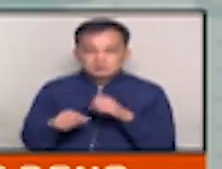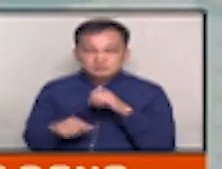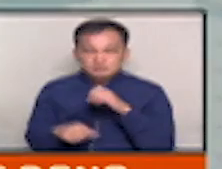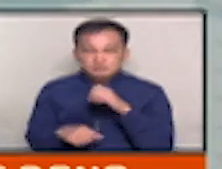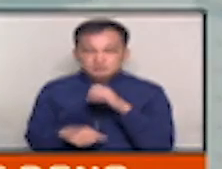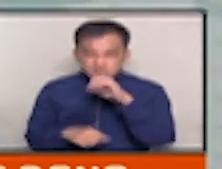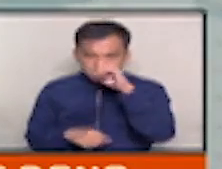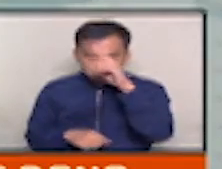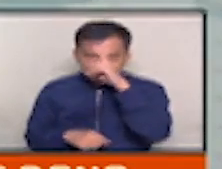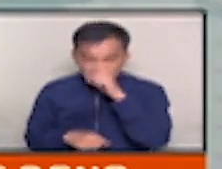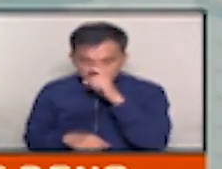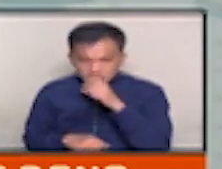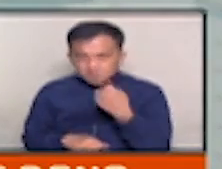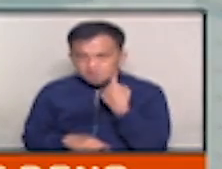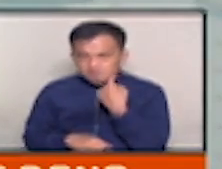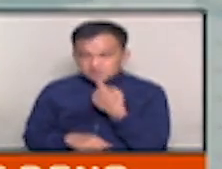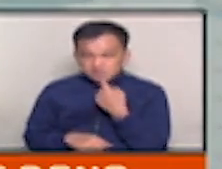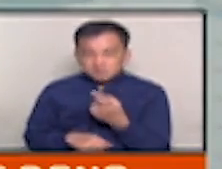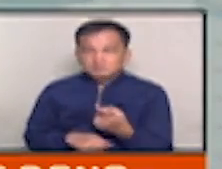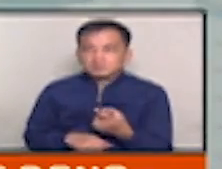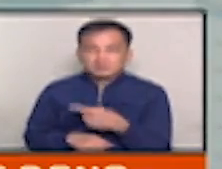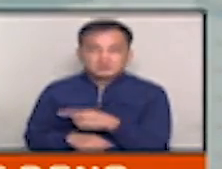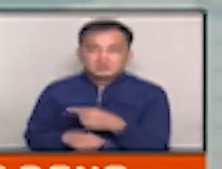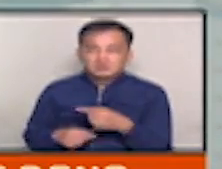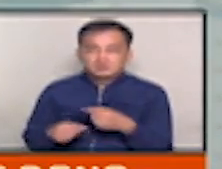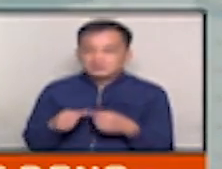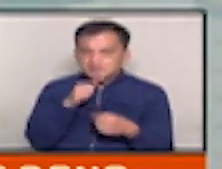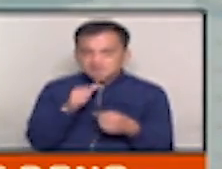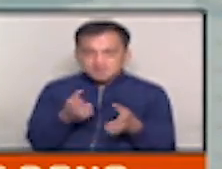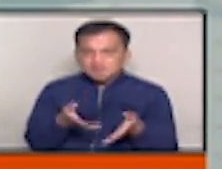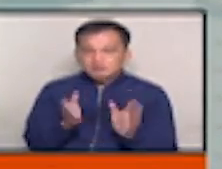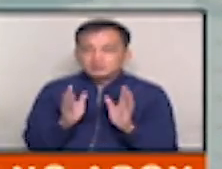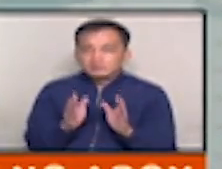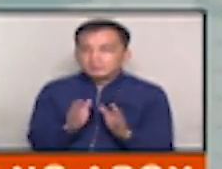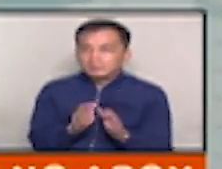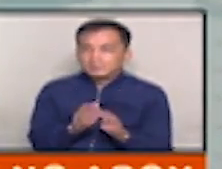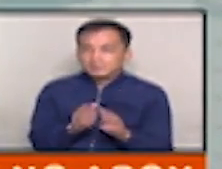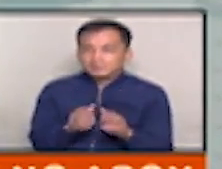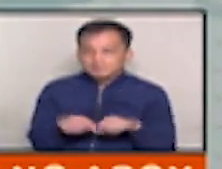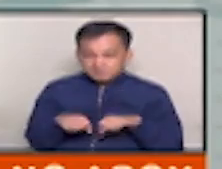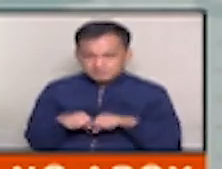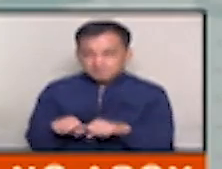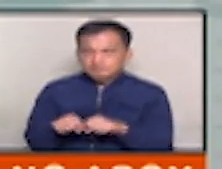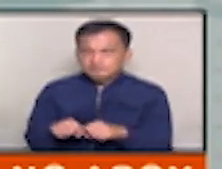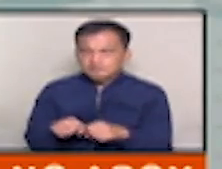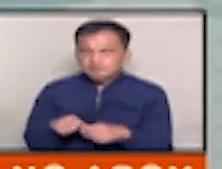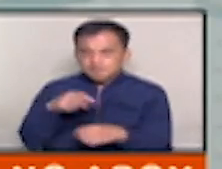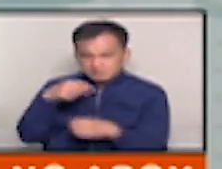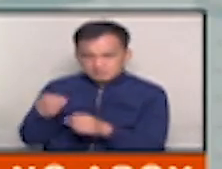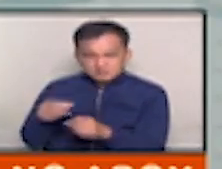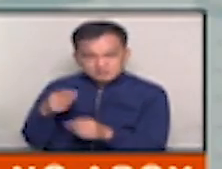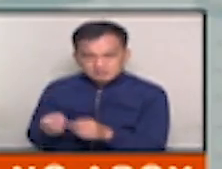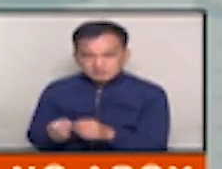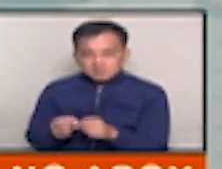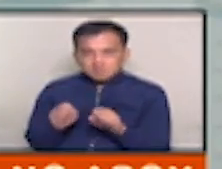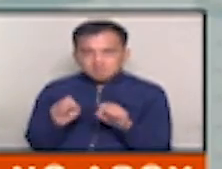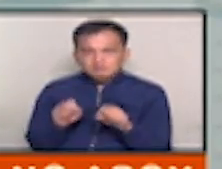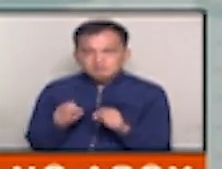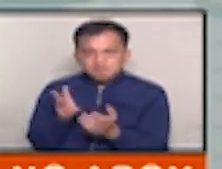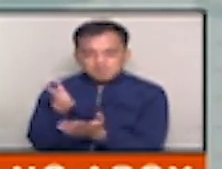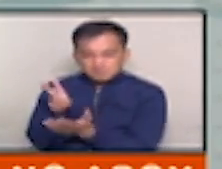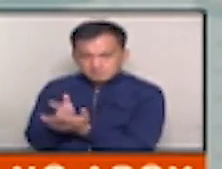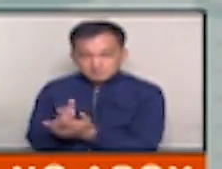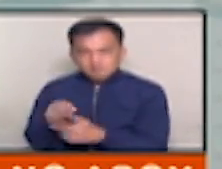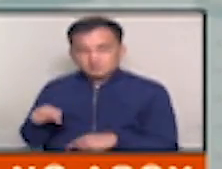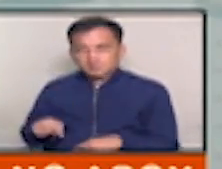nila kanina. Opo, nagsabi raw na hindi kayo authorize na yung kariton na yan na may mga saging na magparada